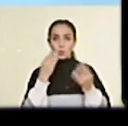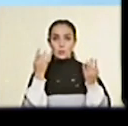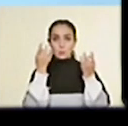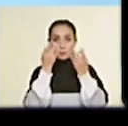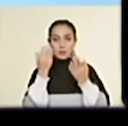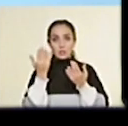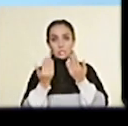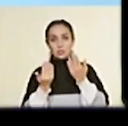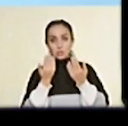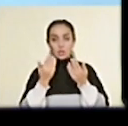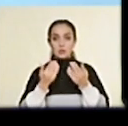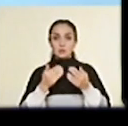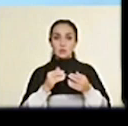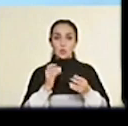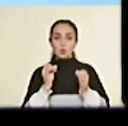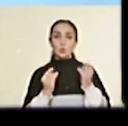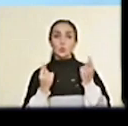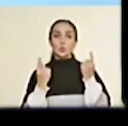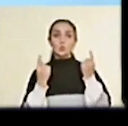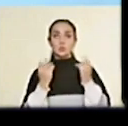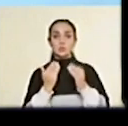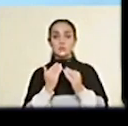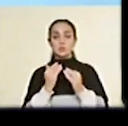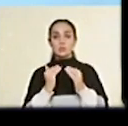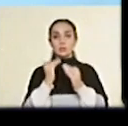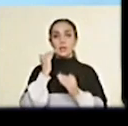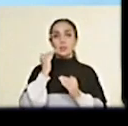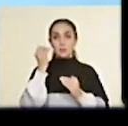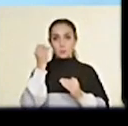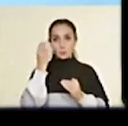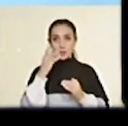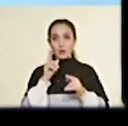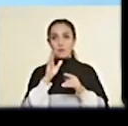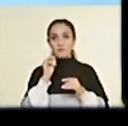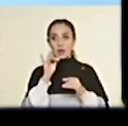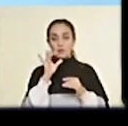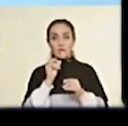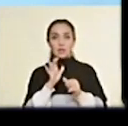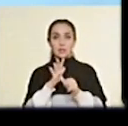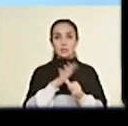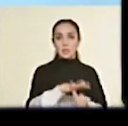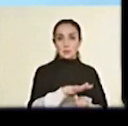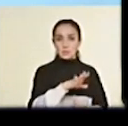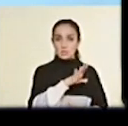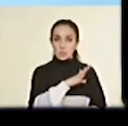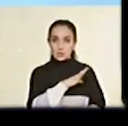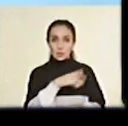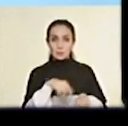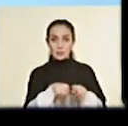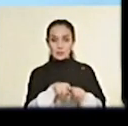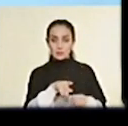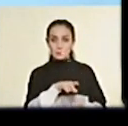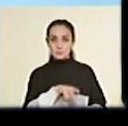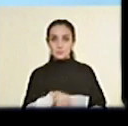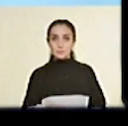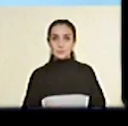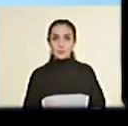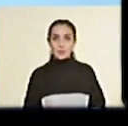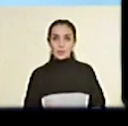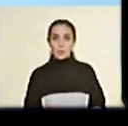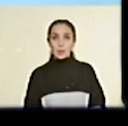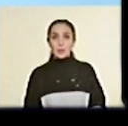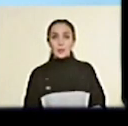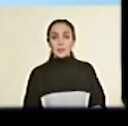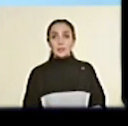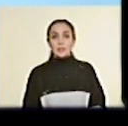madaniyat jihatidan yuksak deb bilib, varvarlarni kamsitishar ham edi. Mana e'tibor